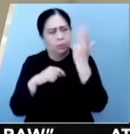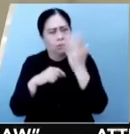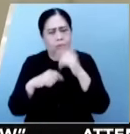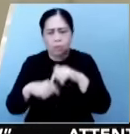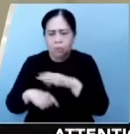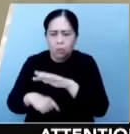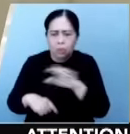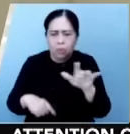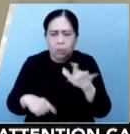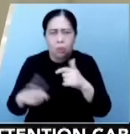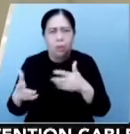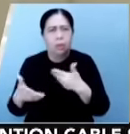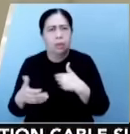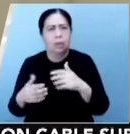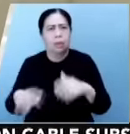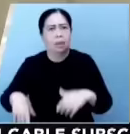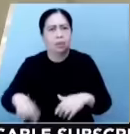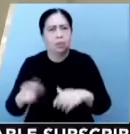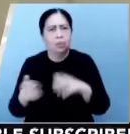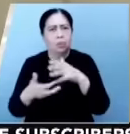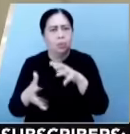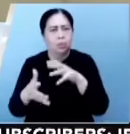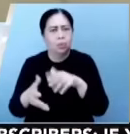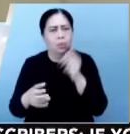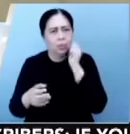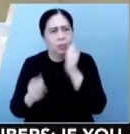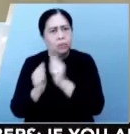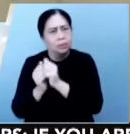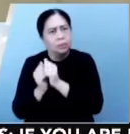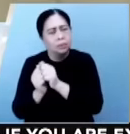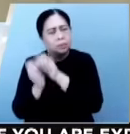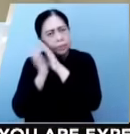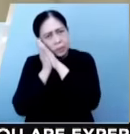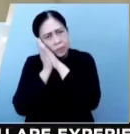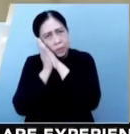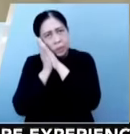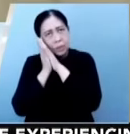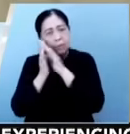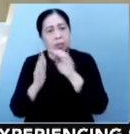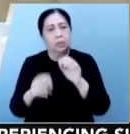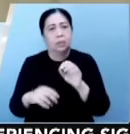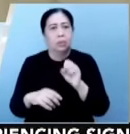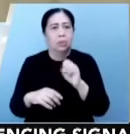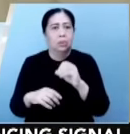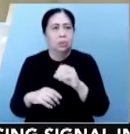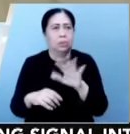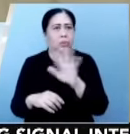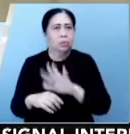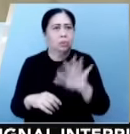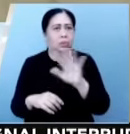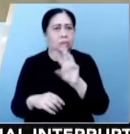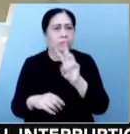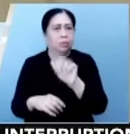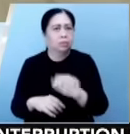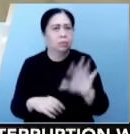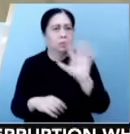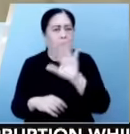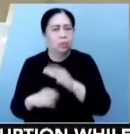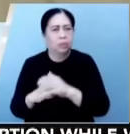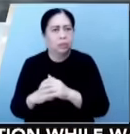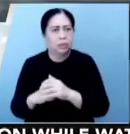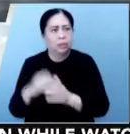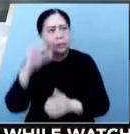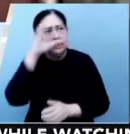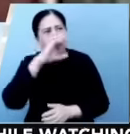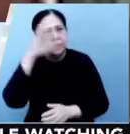tabi ko. Kasi po, tabi po kaming natutulog niyan. So, bale mga around 6 a.m. po, Hinahanap po namin